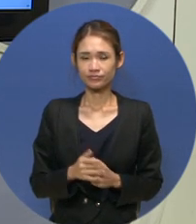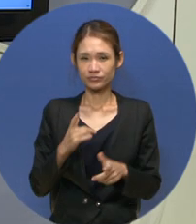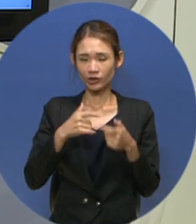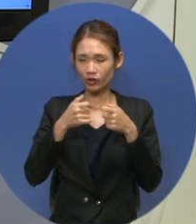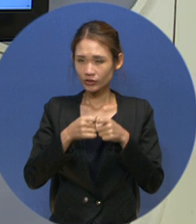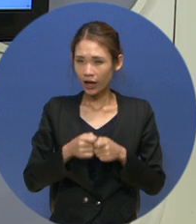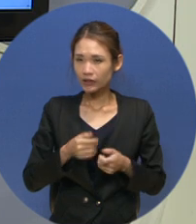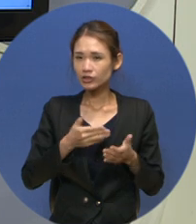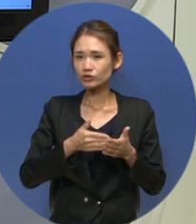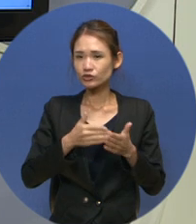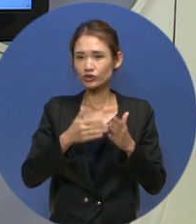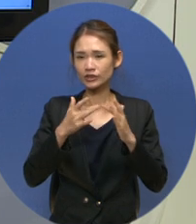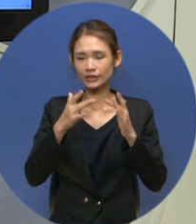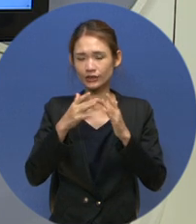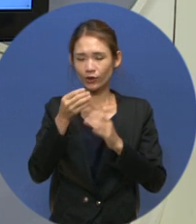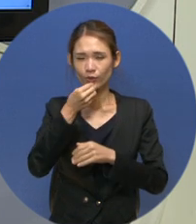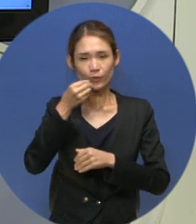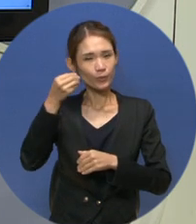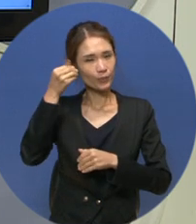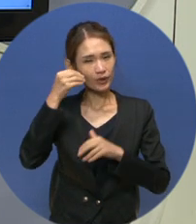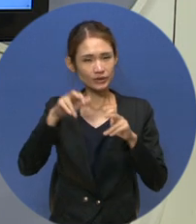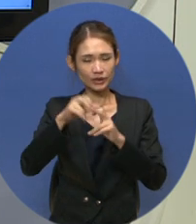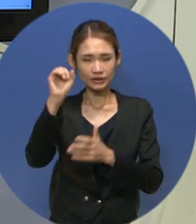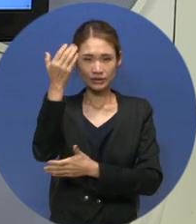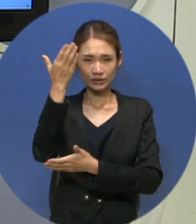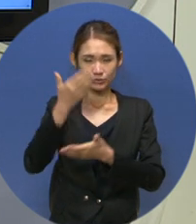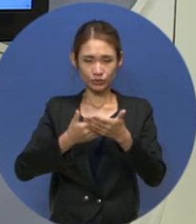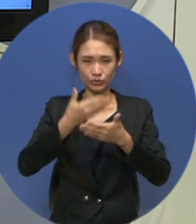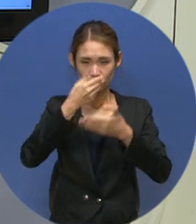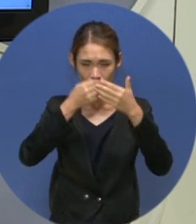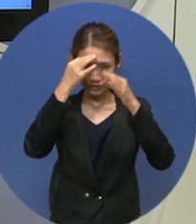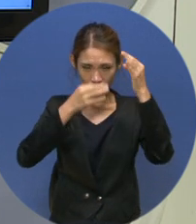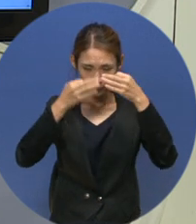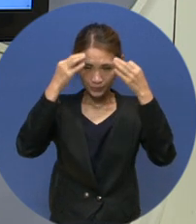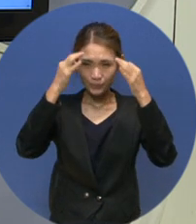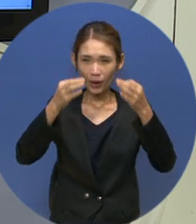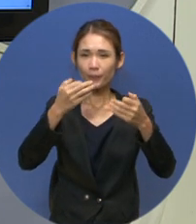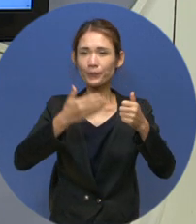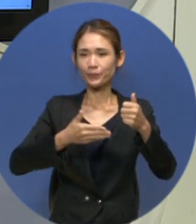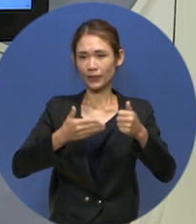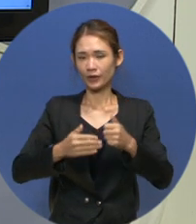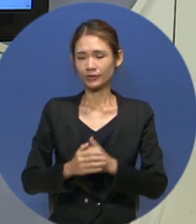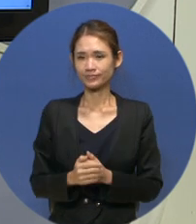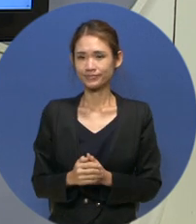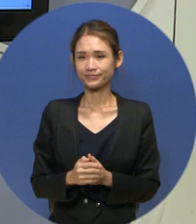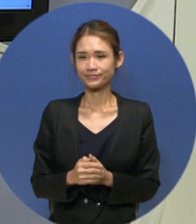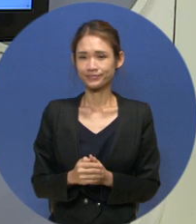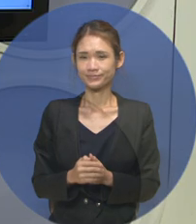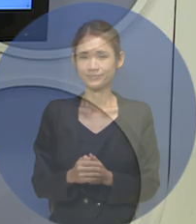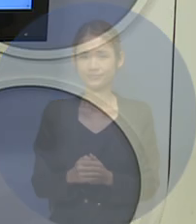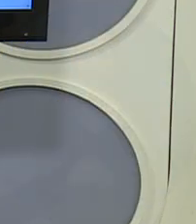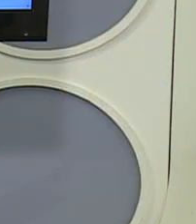이밖에 자세한 사항은 외 편 쏜 페이지와 장애인 신문 옥시 tv 뉴스를 통해 확인할 수 있습니다